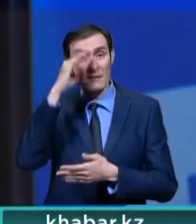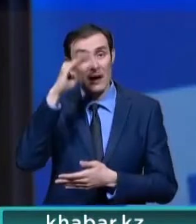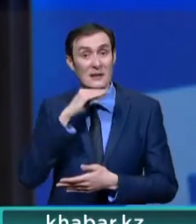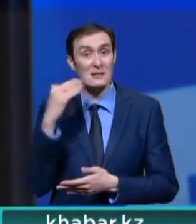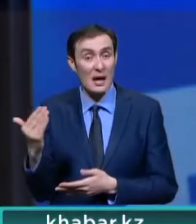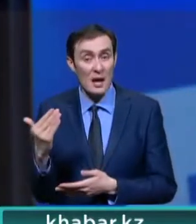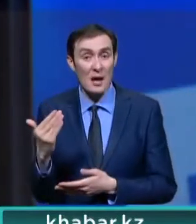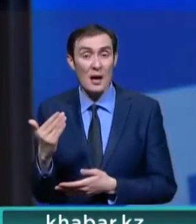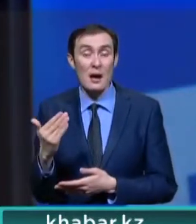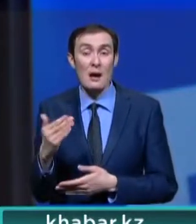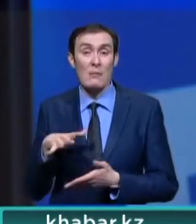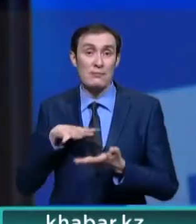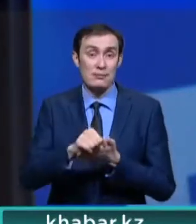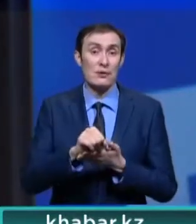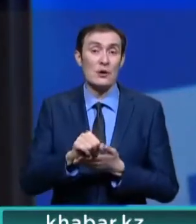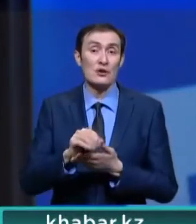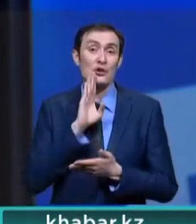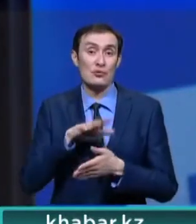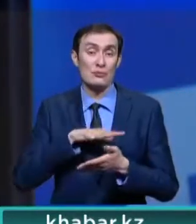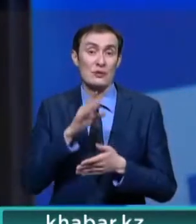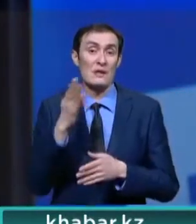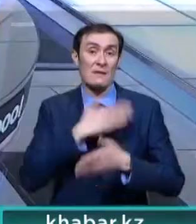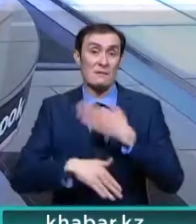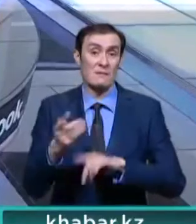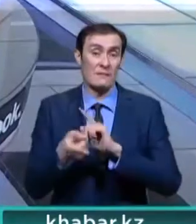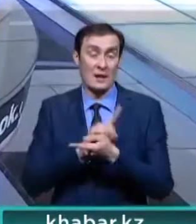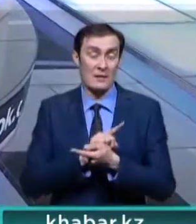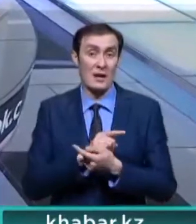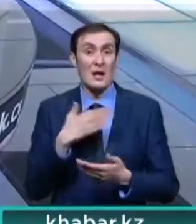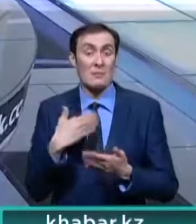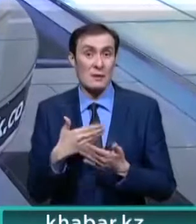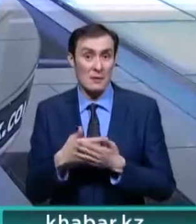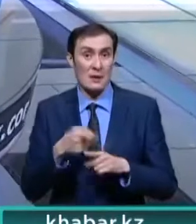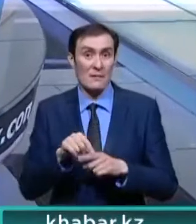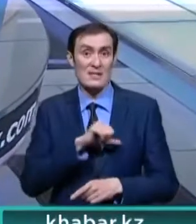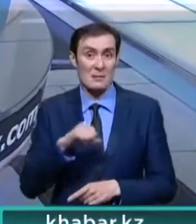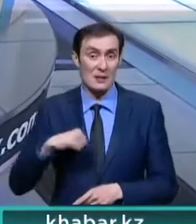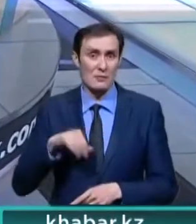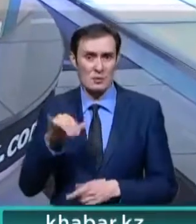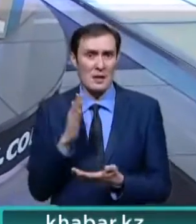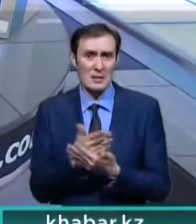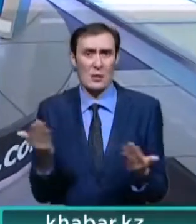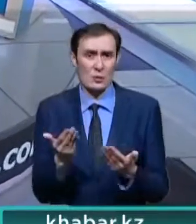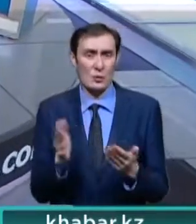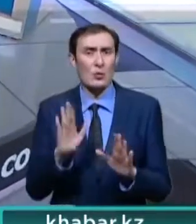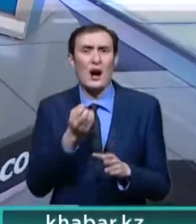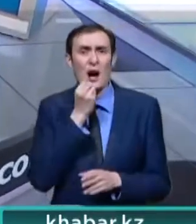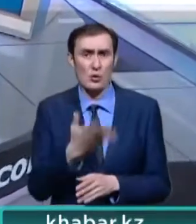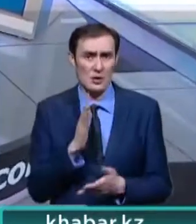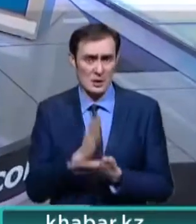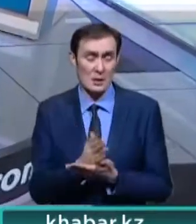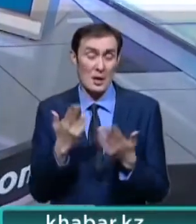отца оставил мать двоих детей инвалидов пример самостоятельности есть у тебя какой-нибудь только позитивной